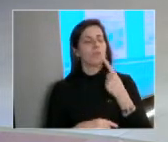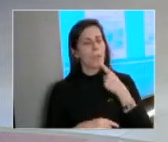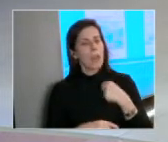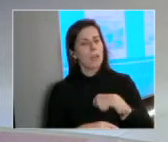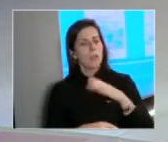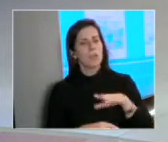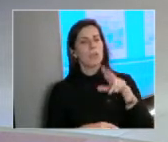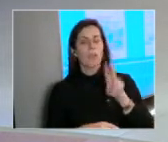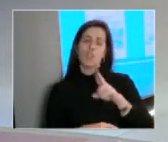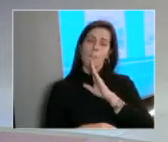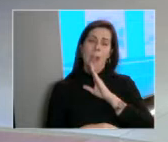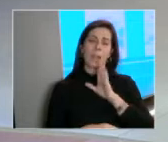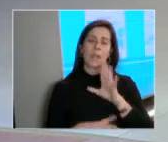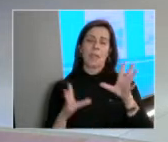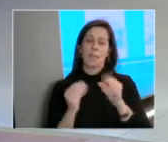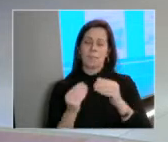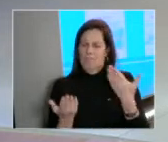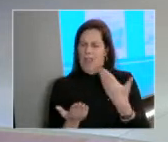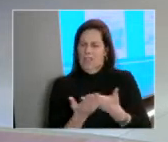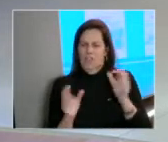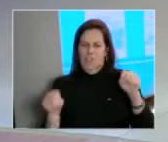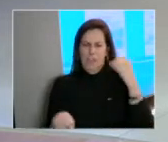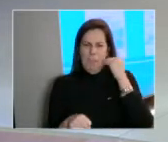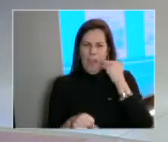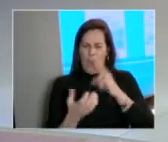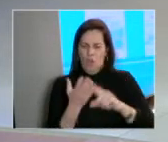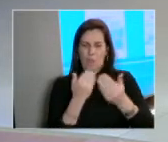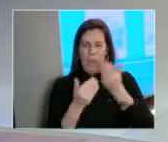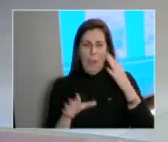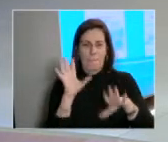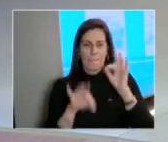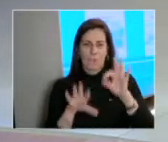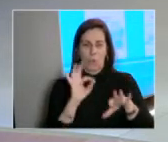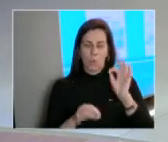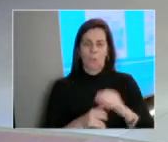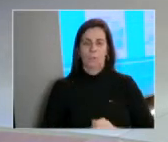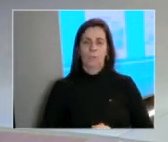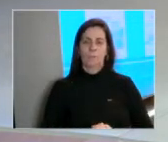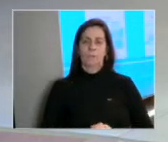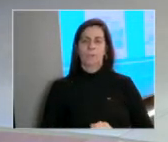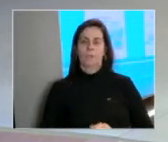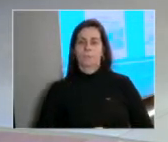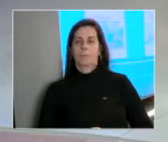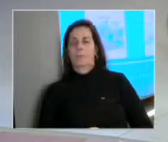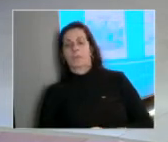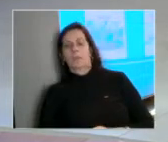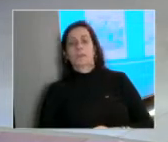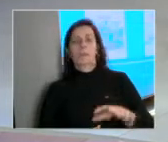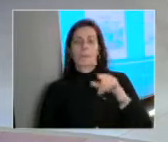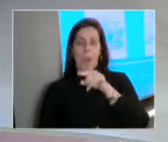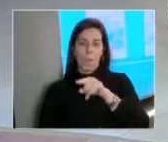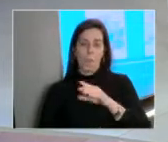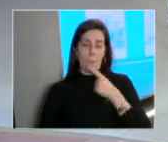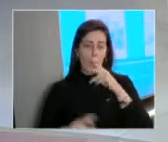כנסת, שאומר, יש בעיה עם עסקה כזאת שמוגשת חודש לפני הבחירות. אז גם אלדד יניב